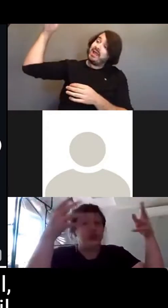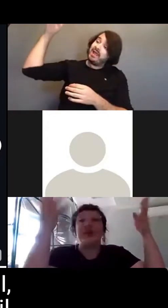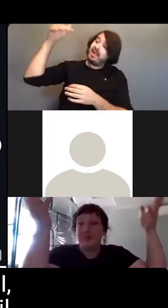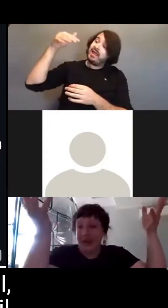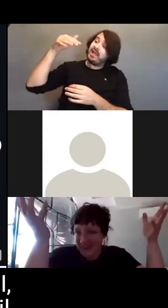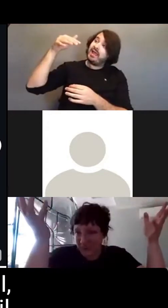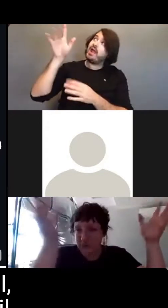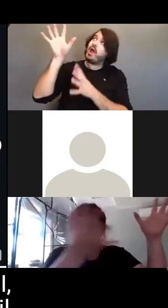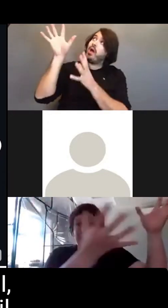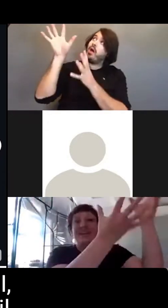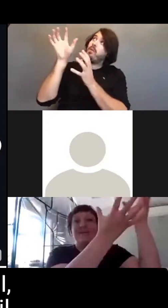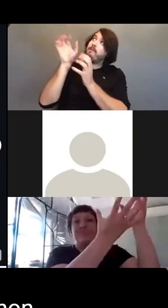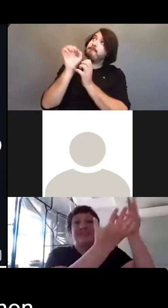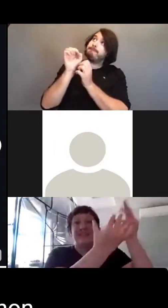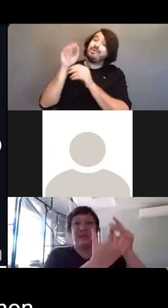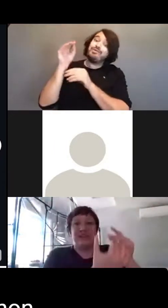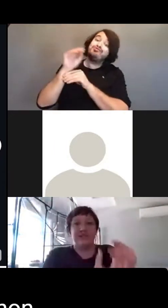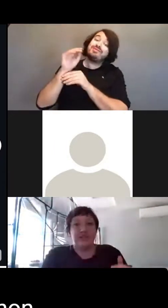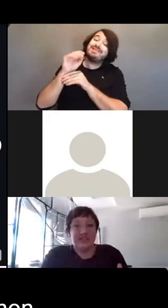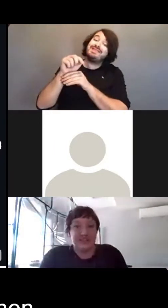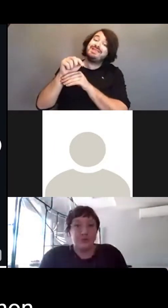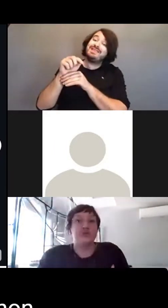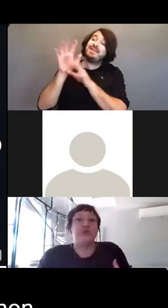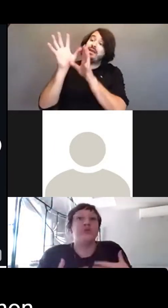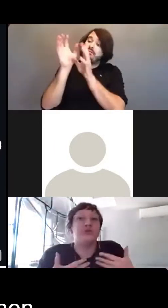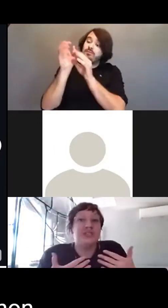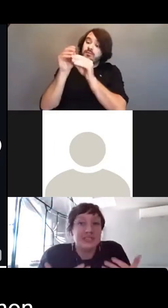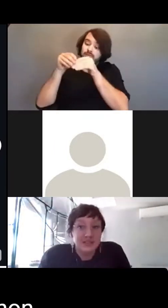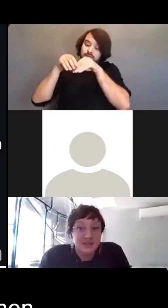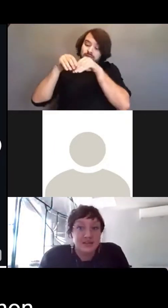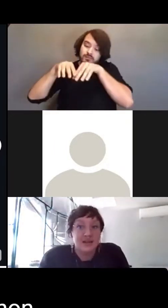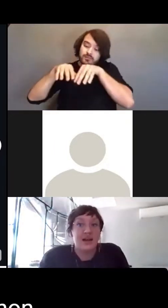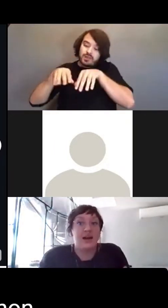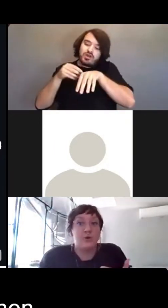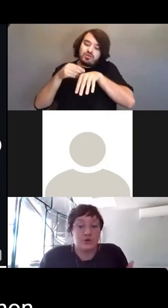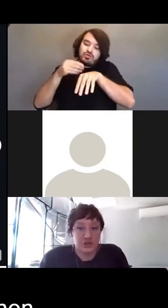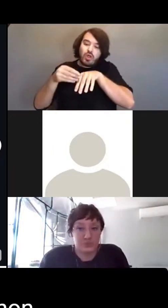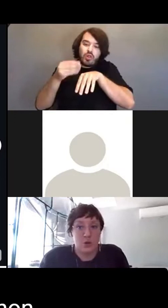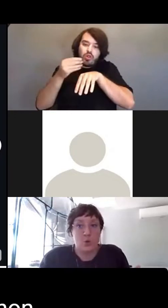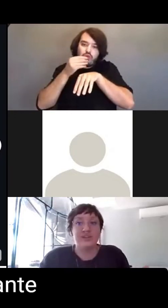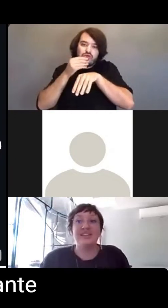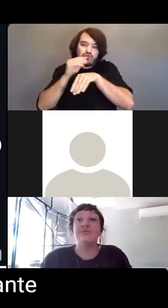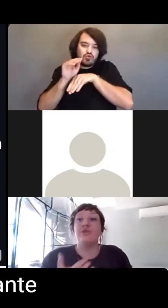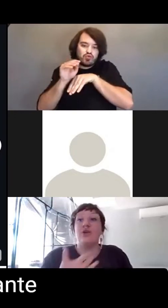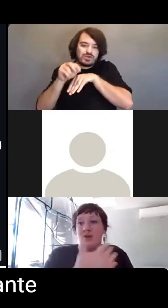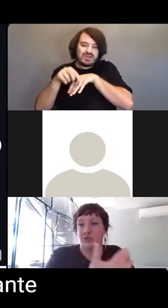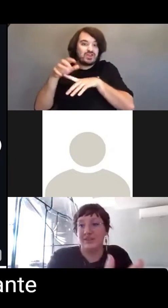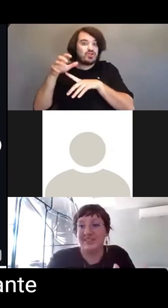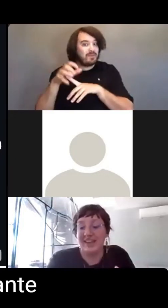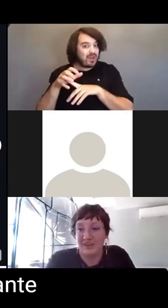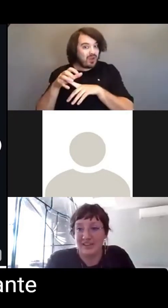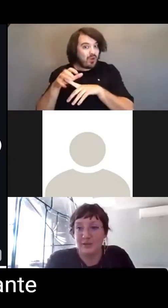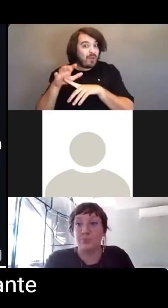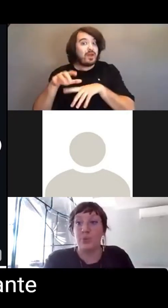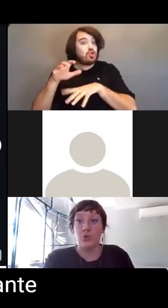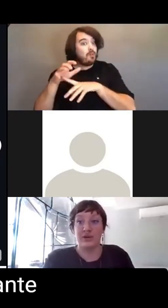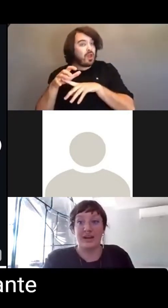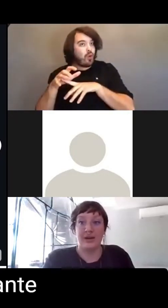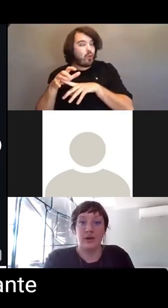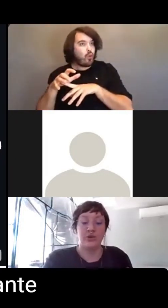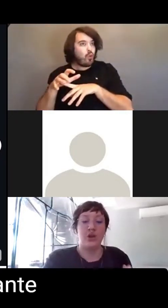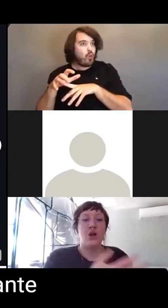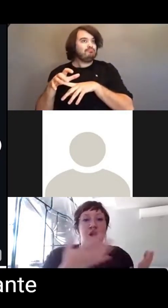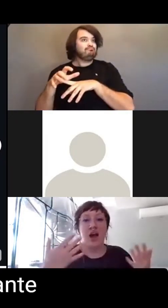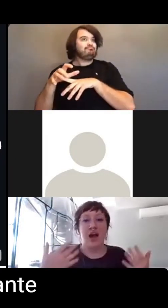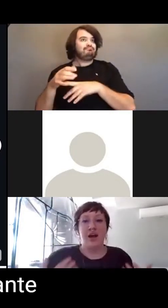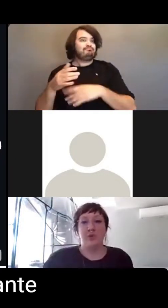se nourrit par les rayons du soleil, ben, ça va aller donner de la nourriture aussi aux champignons qui va ensuite travailler pour la